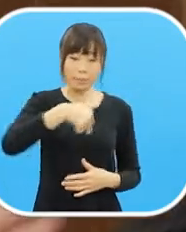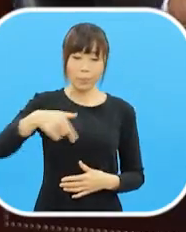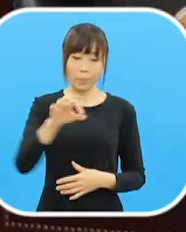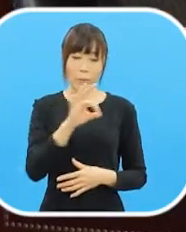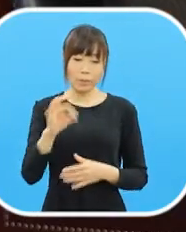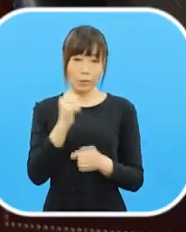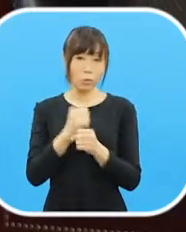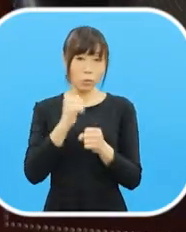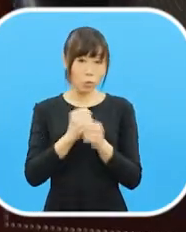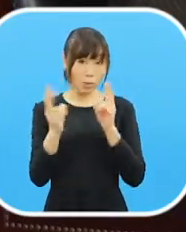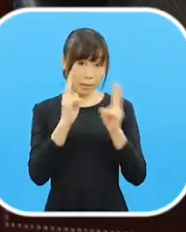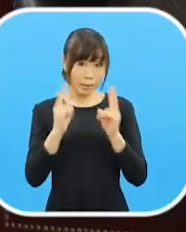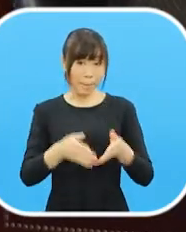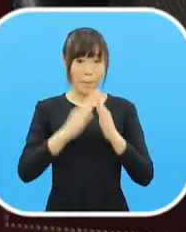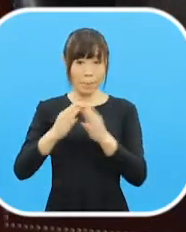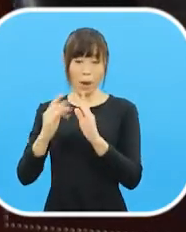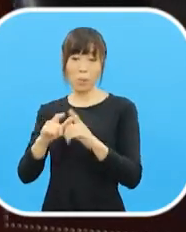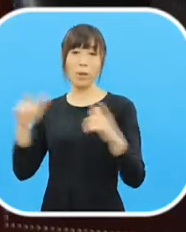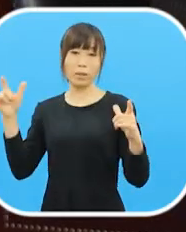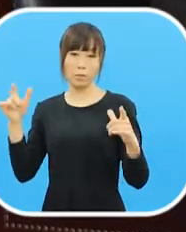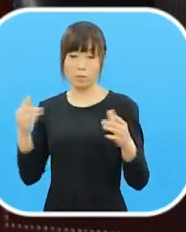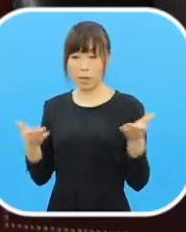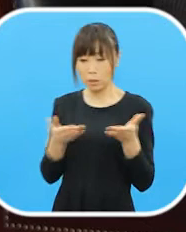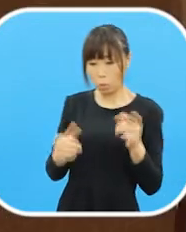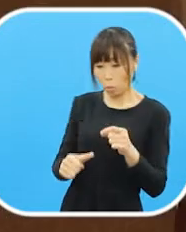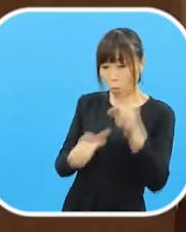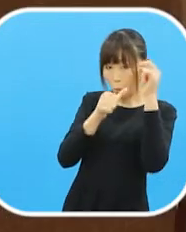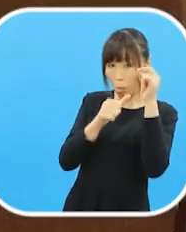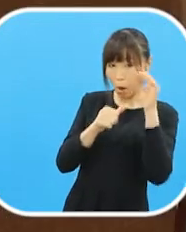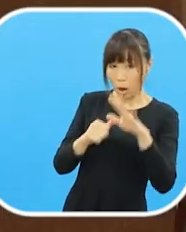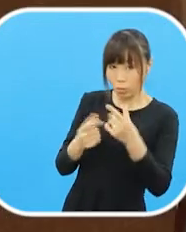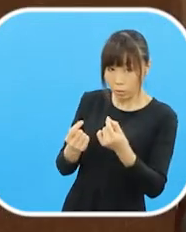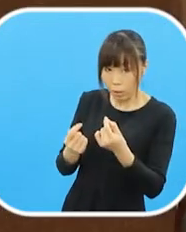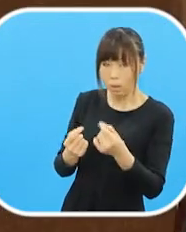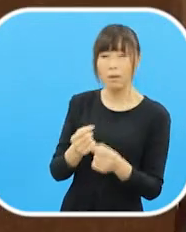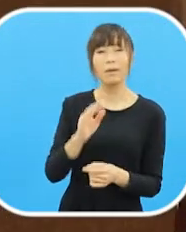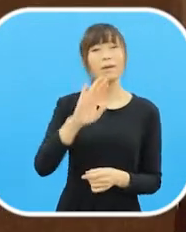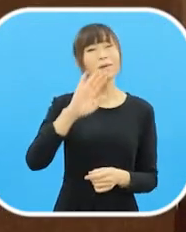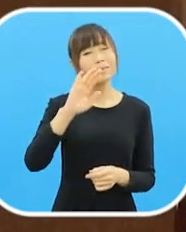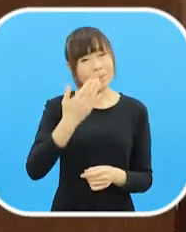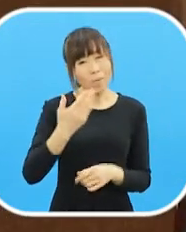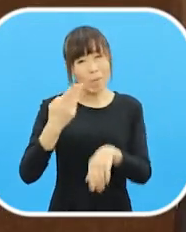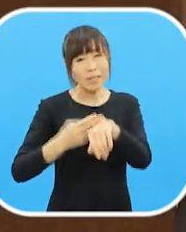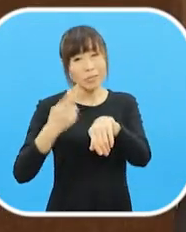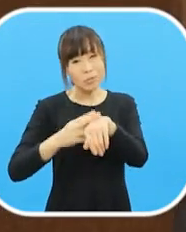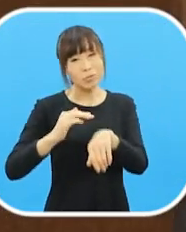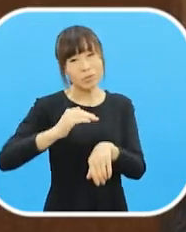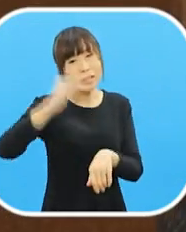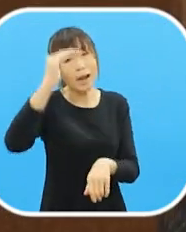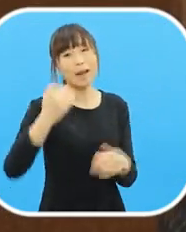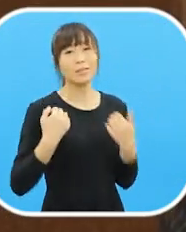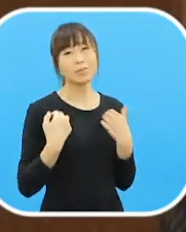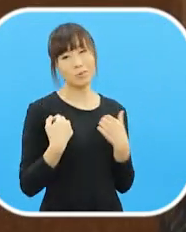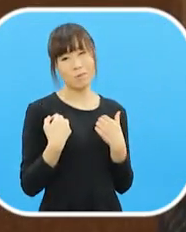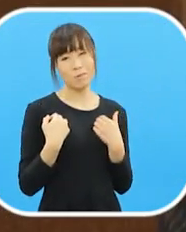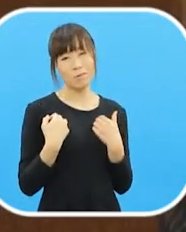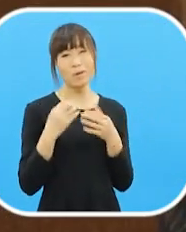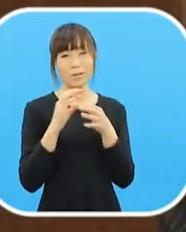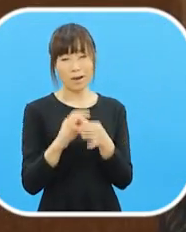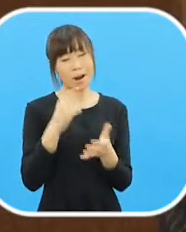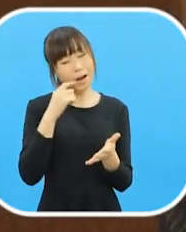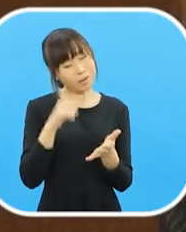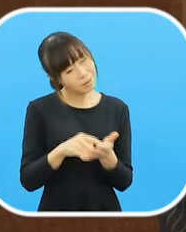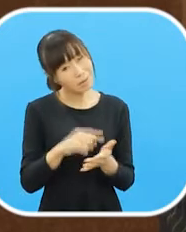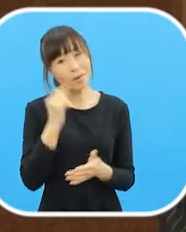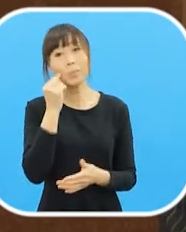ですよ そうするとそこで雇用が生まれます よねこれは、ね、高度な、ね、技術者が必要ですから、うんまあ、そういう意味で、まあ、なかなか、ね、そう